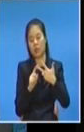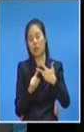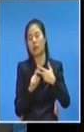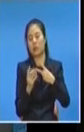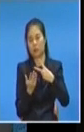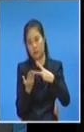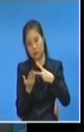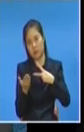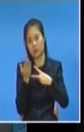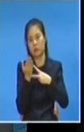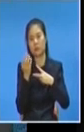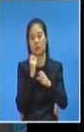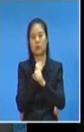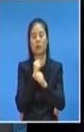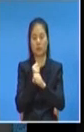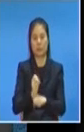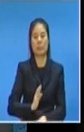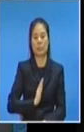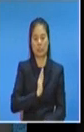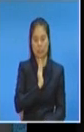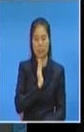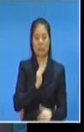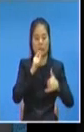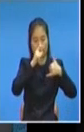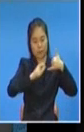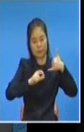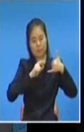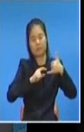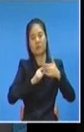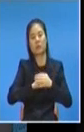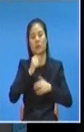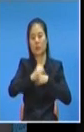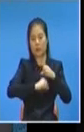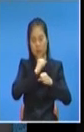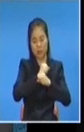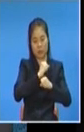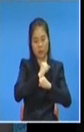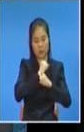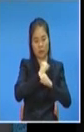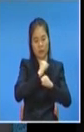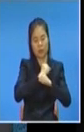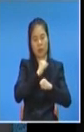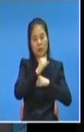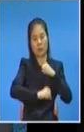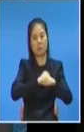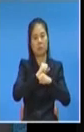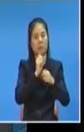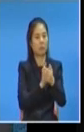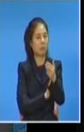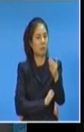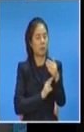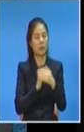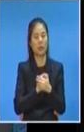นะครับแล้วเมื่อมีอาวุโสมากแล้วหรือมีตำแหน่งในชั้น1กว้างก็ต้องเอาจาก